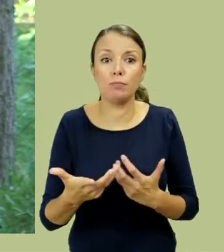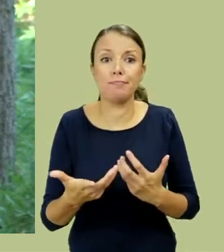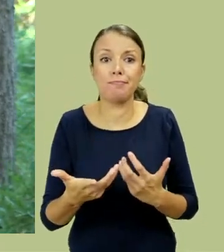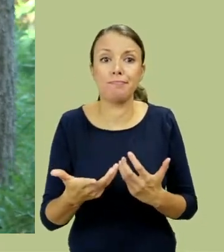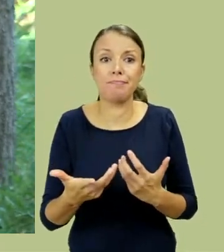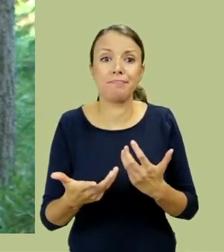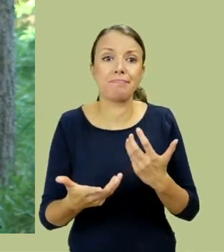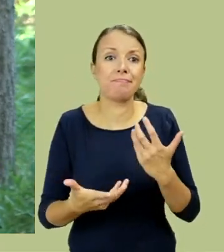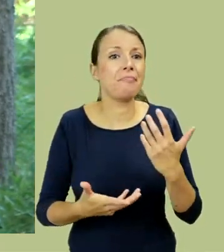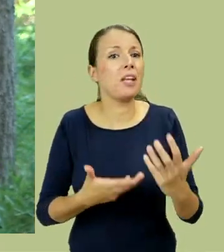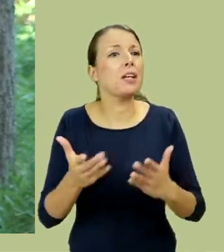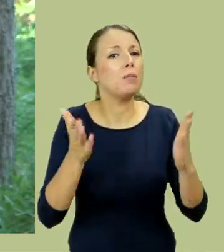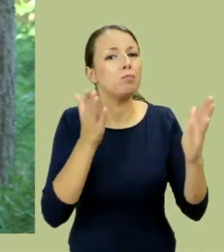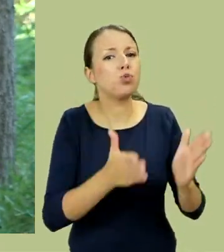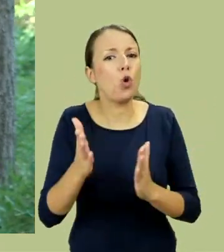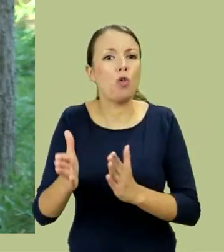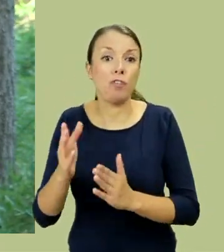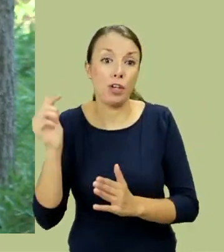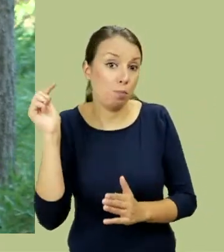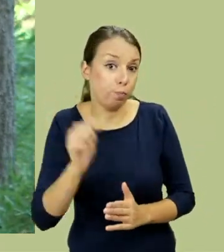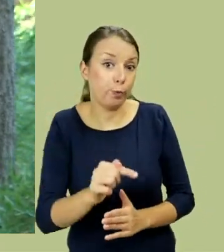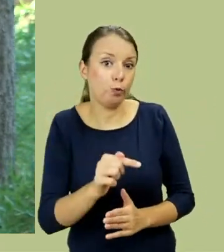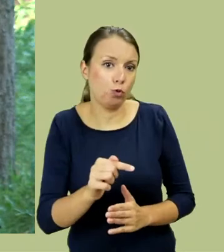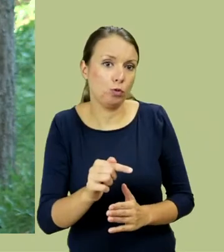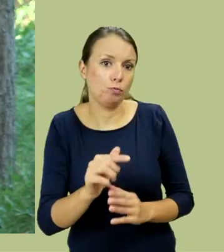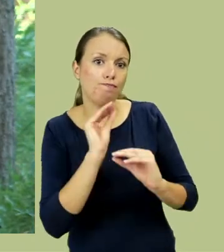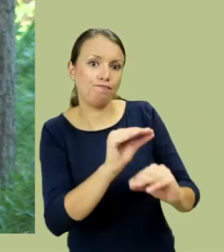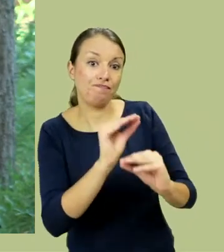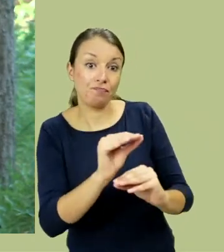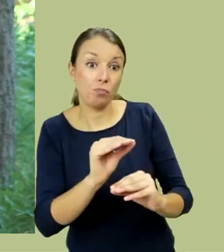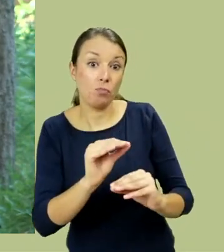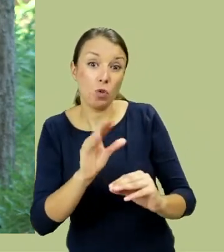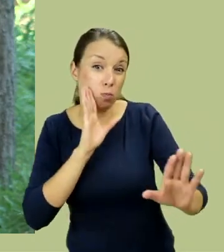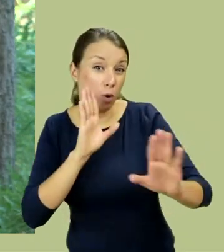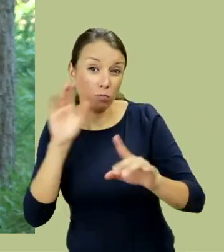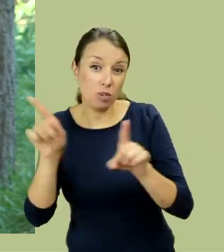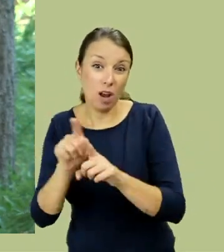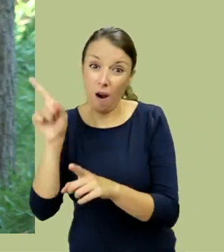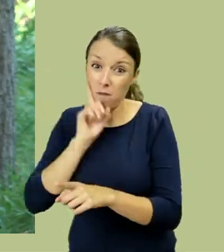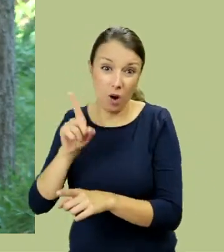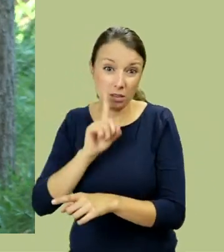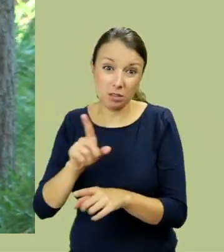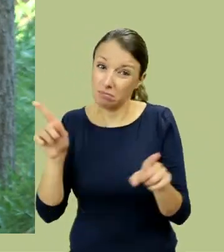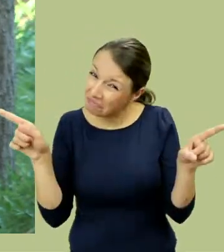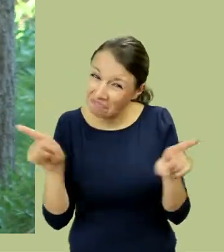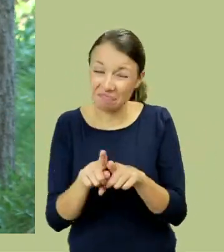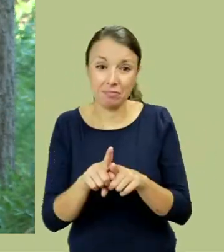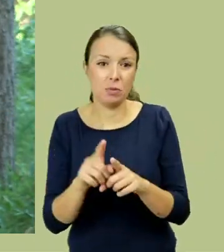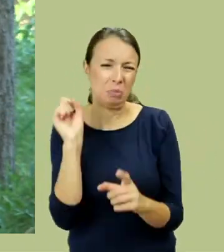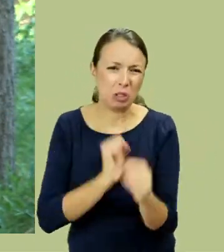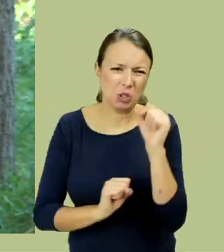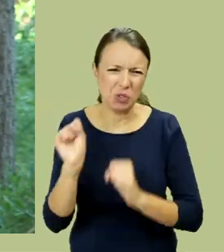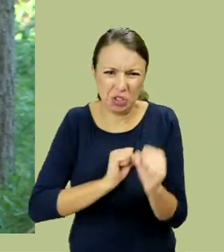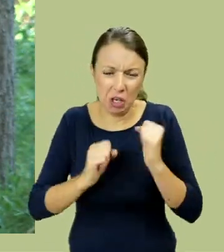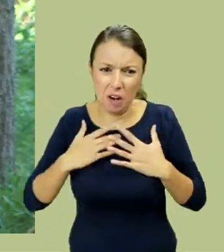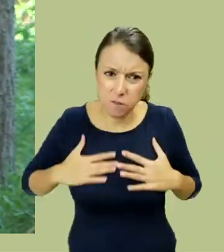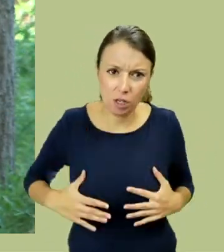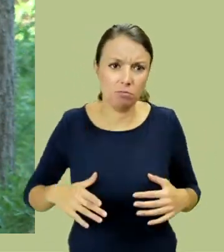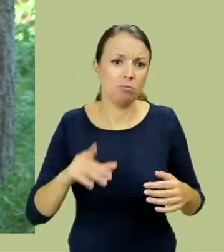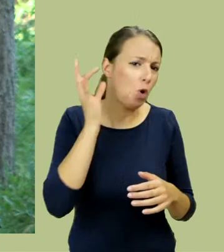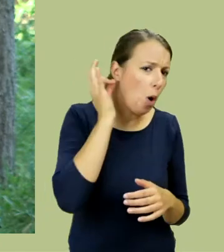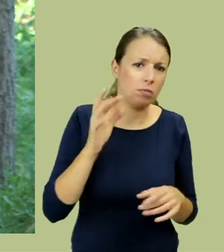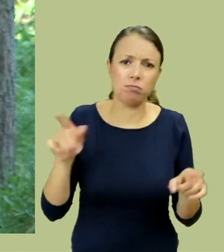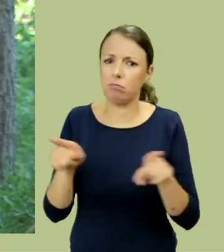takie przygotowanie i taką musztrę jak mężczyźni. Miały te same ćwiczenia fizyczne, musiały